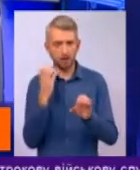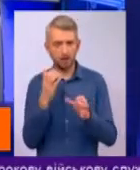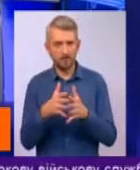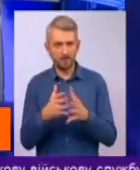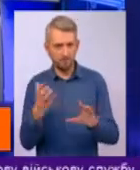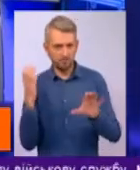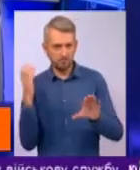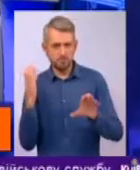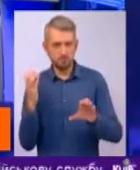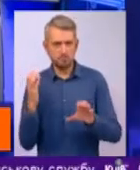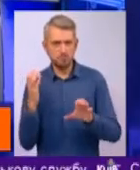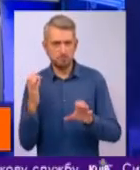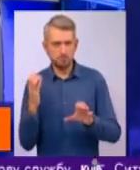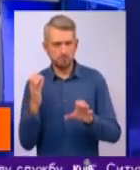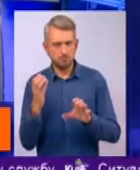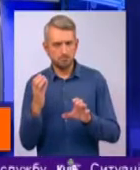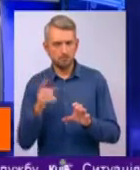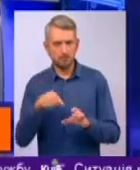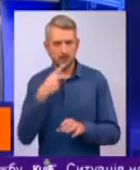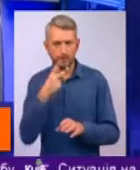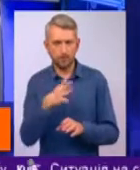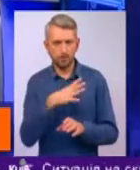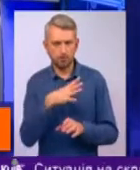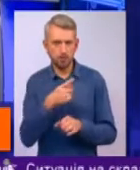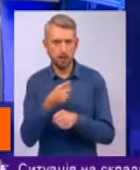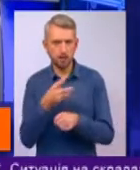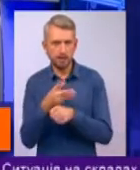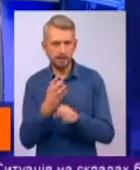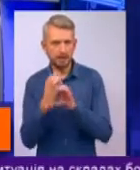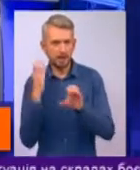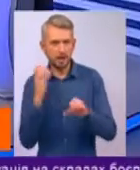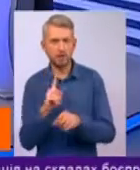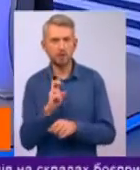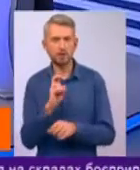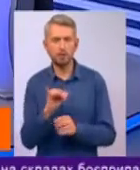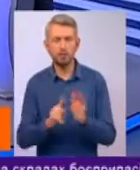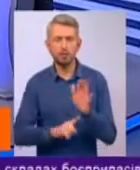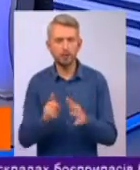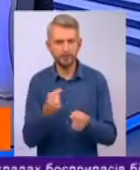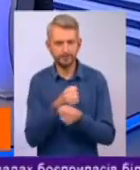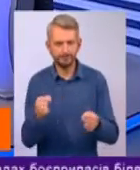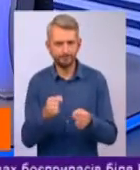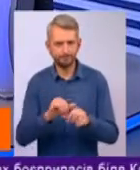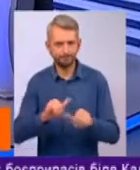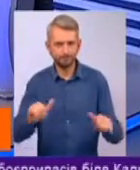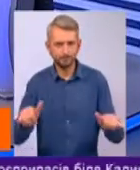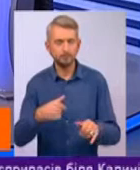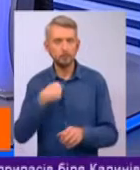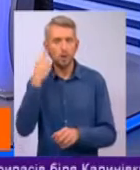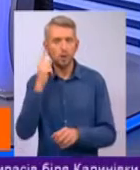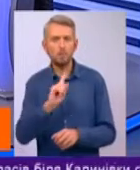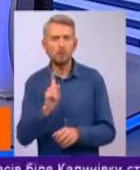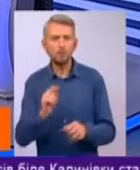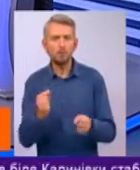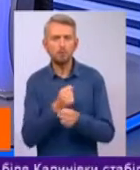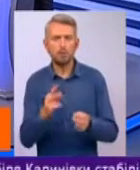да? Там теж видно були артилерійські снаряди, щоб почалася детонація. Я думаю, що бомби